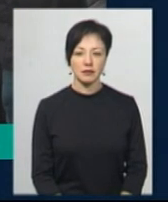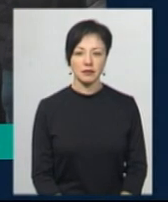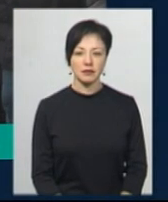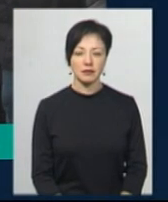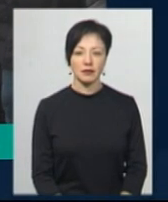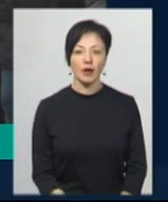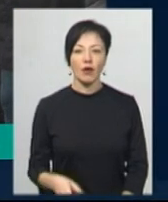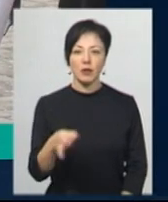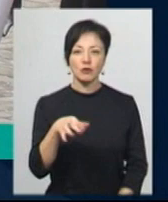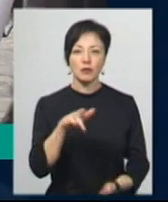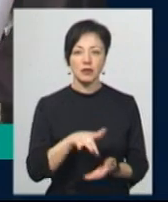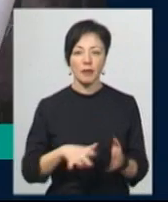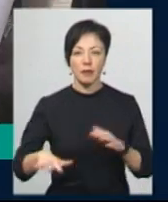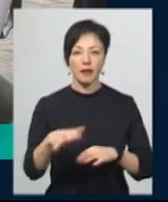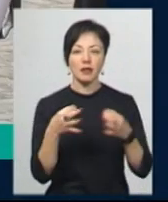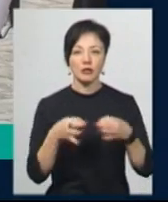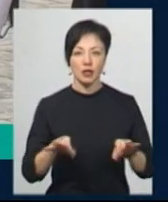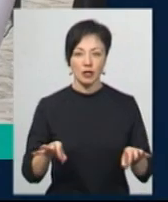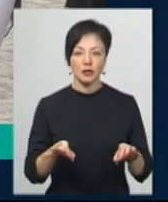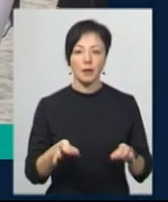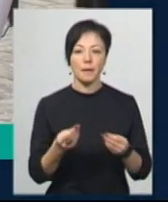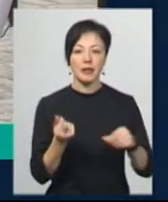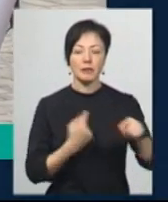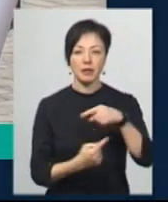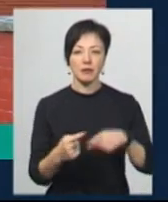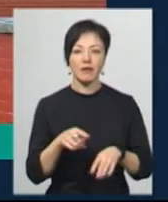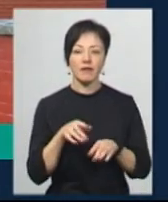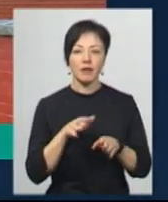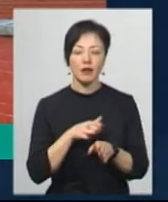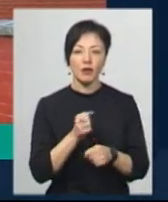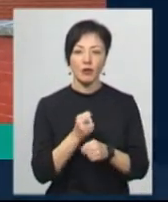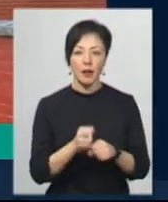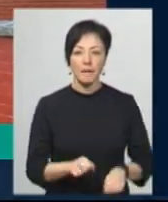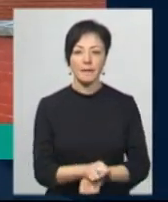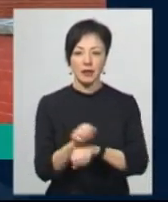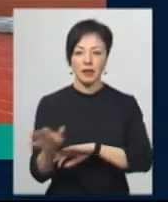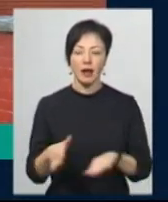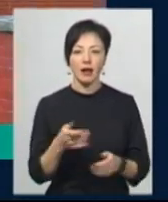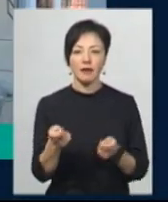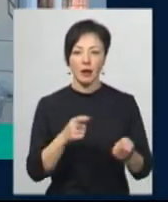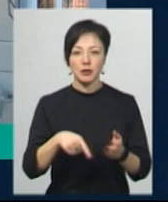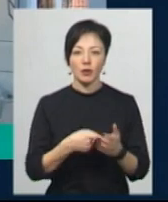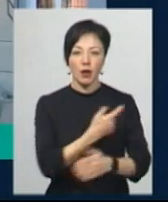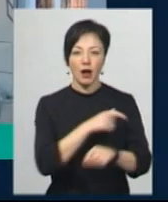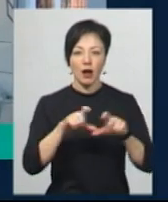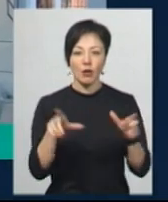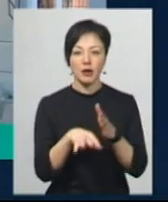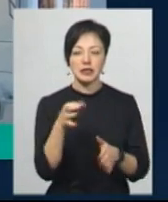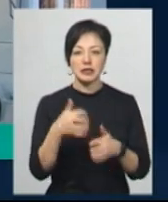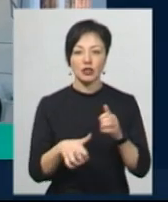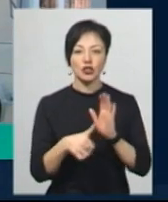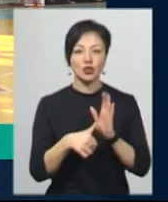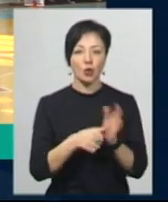В обласному центрі на Майдані Незалежності підприємці влаштували мітинг. Керівника Хмельницької міської лікарні обиратимуть серед